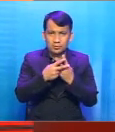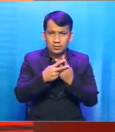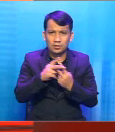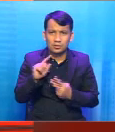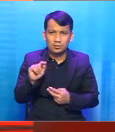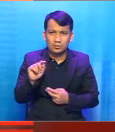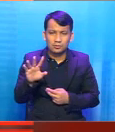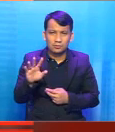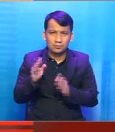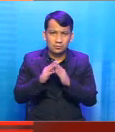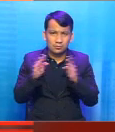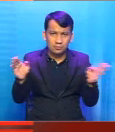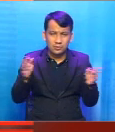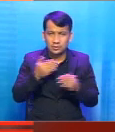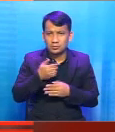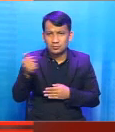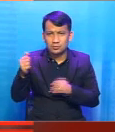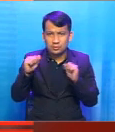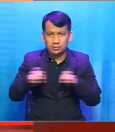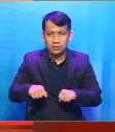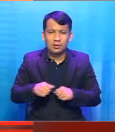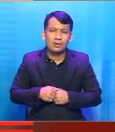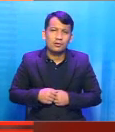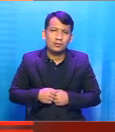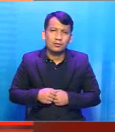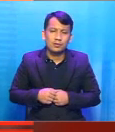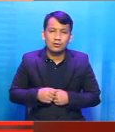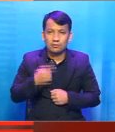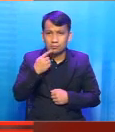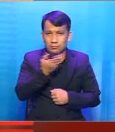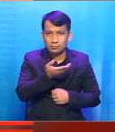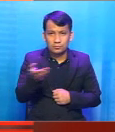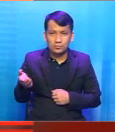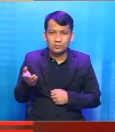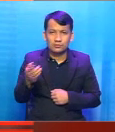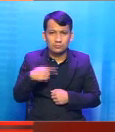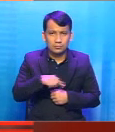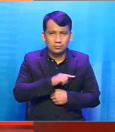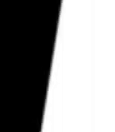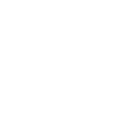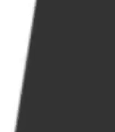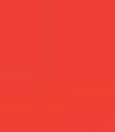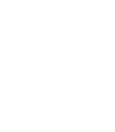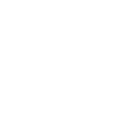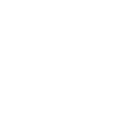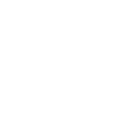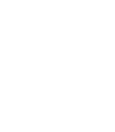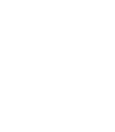TV5 Bigger, Better, Bear Months para sa inyo mga kapatid.